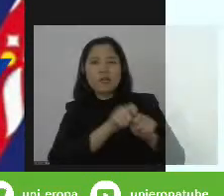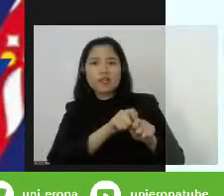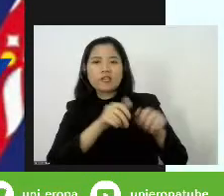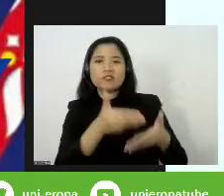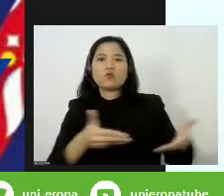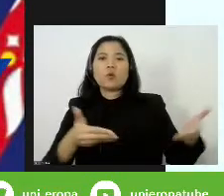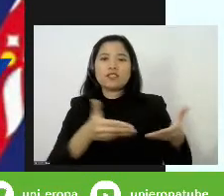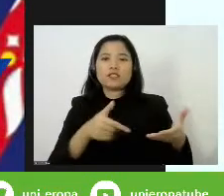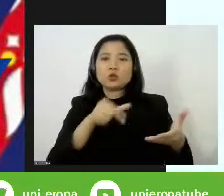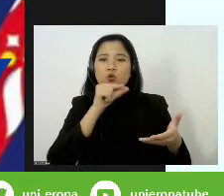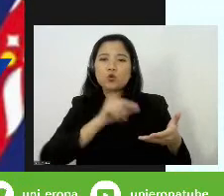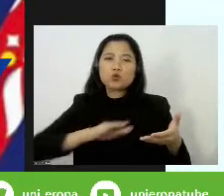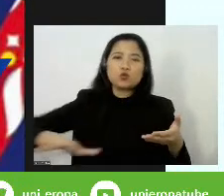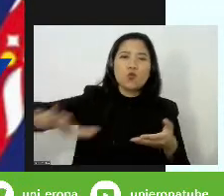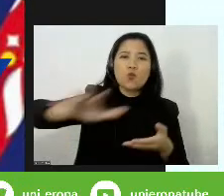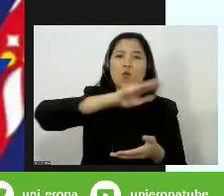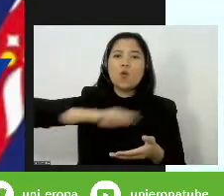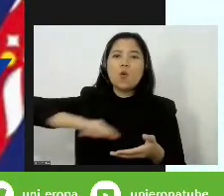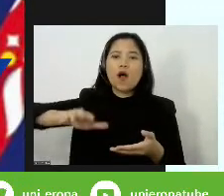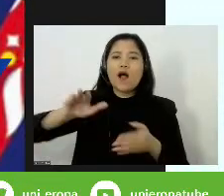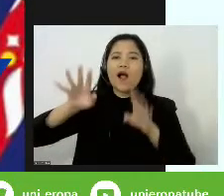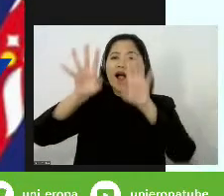Indonesia and